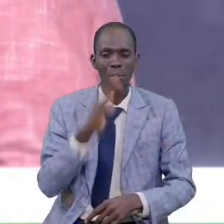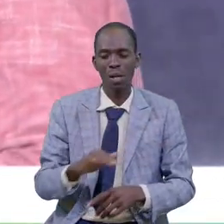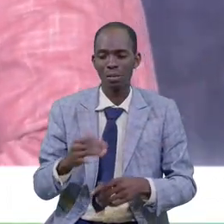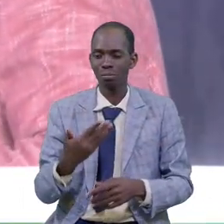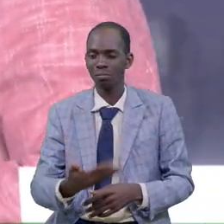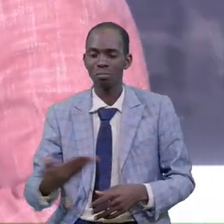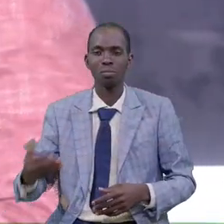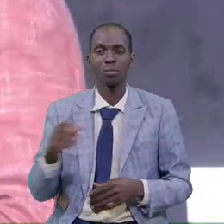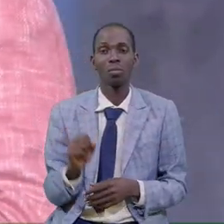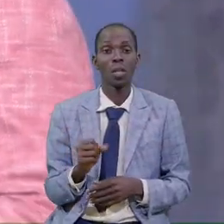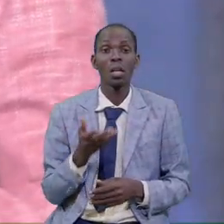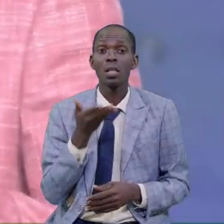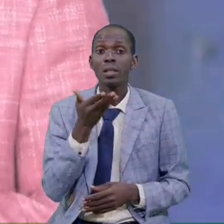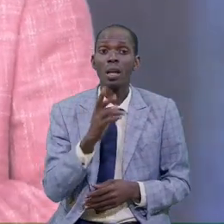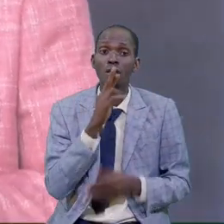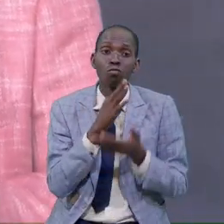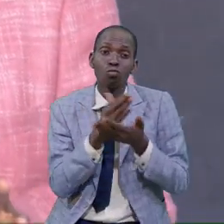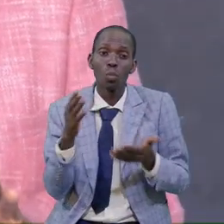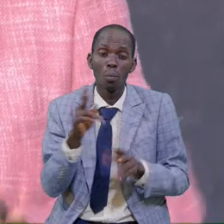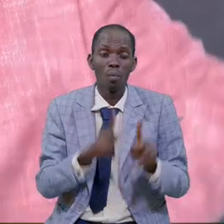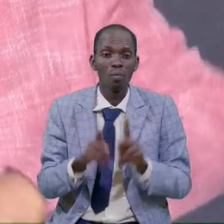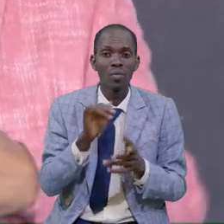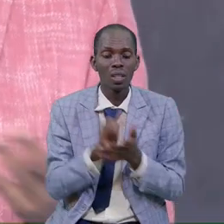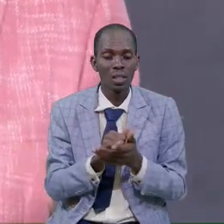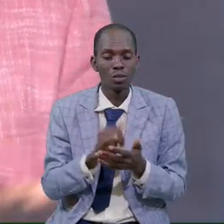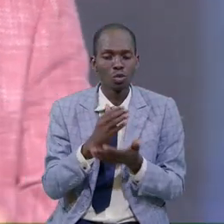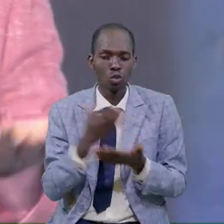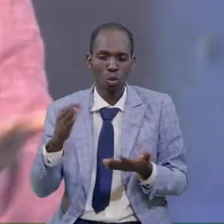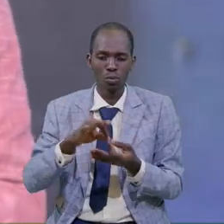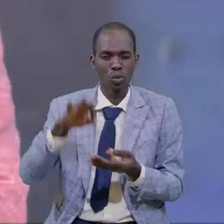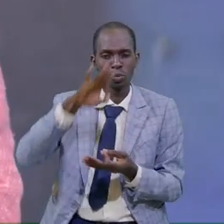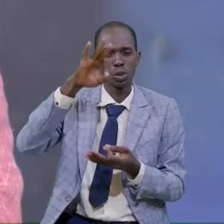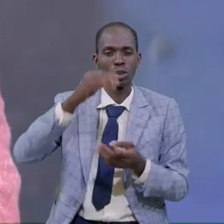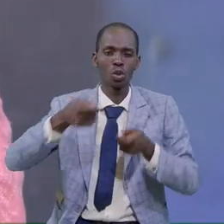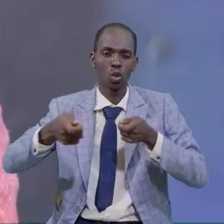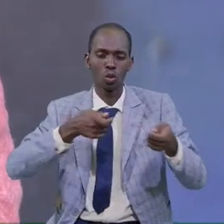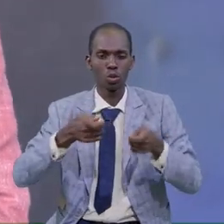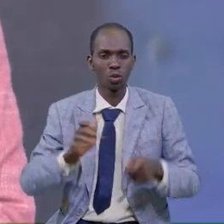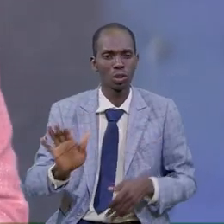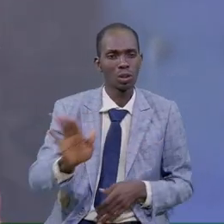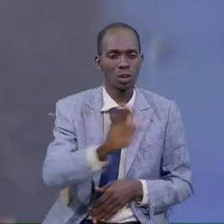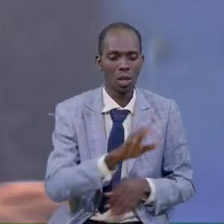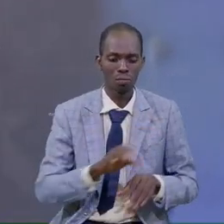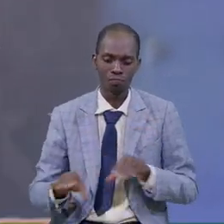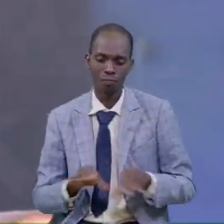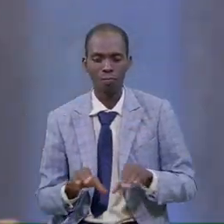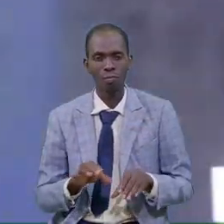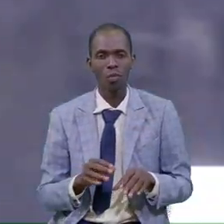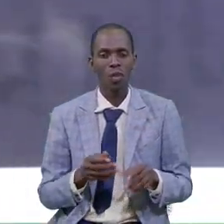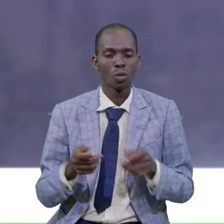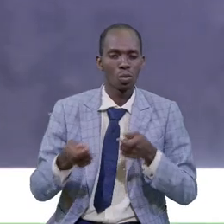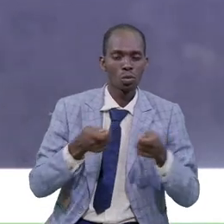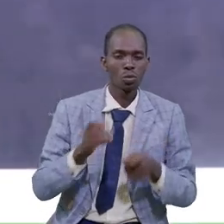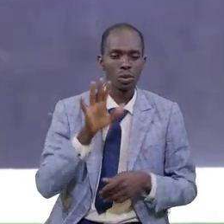que l'esprit, il y a un esprit qui contrôle leurs actions. Les esprits contrôlent leurs pensées. Les